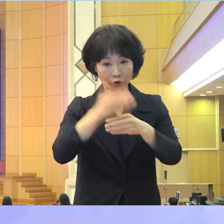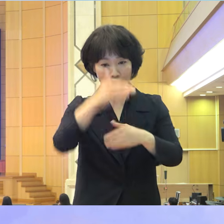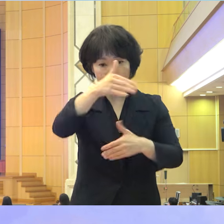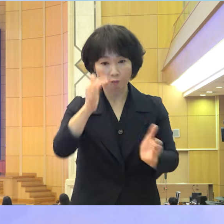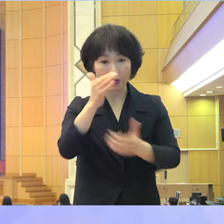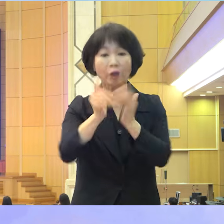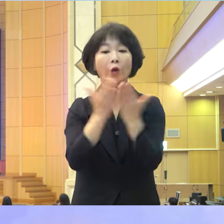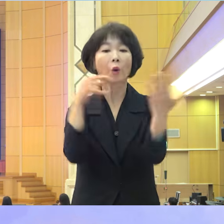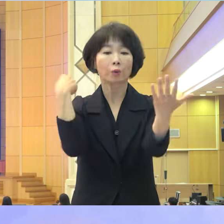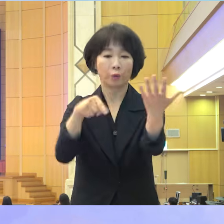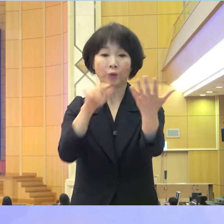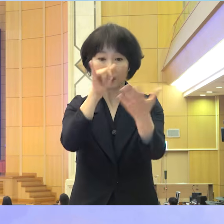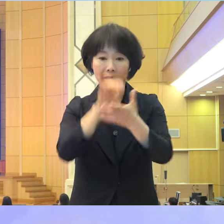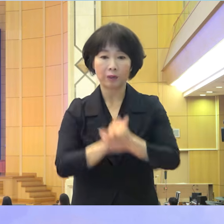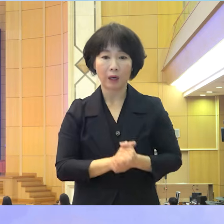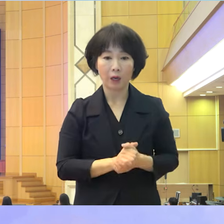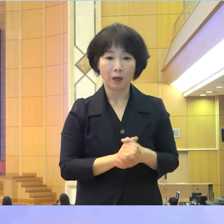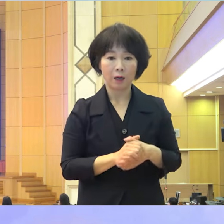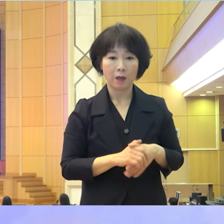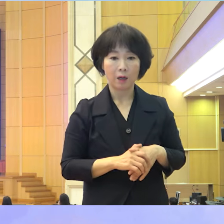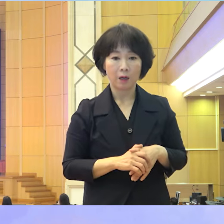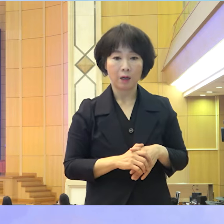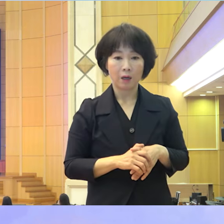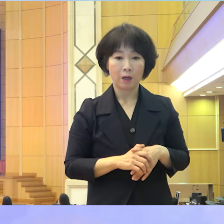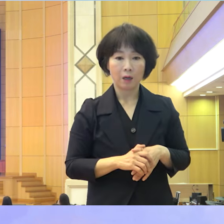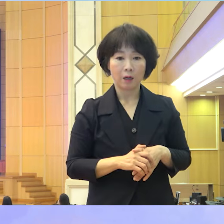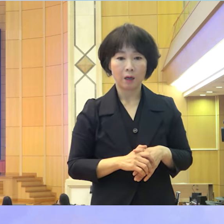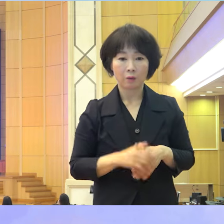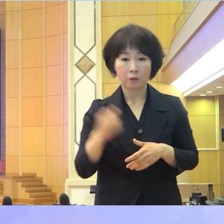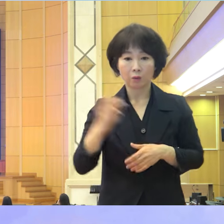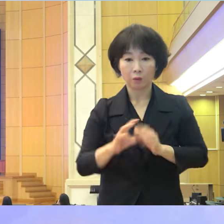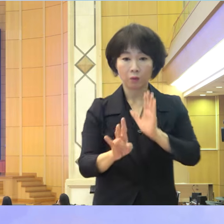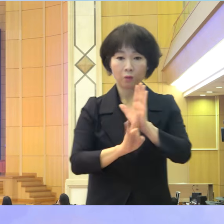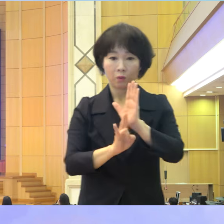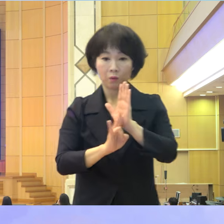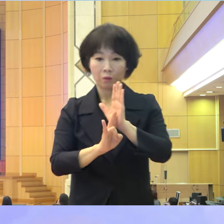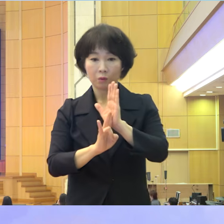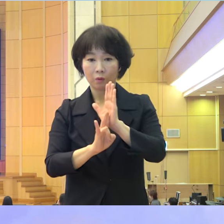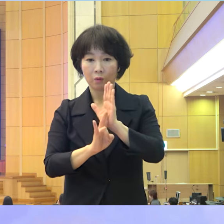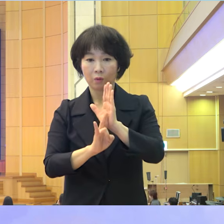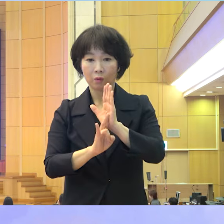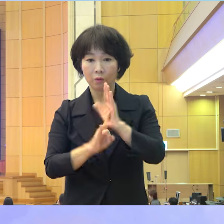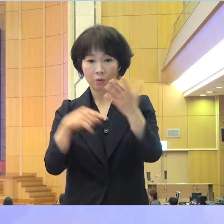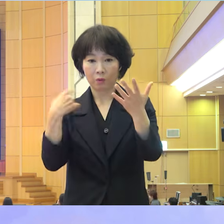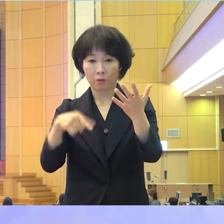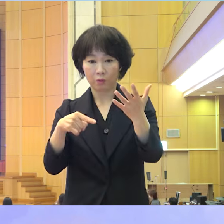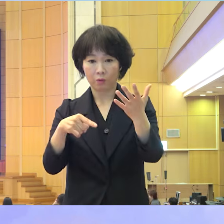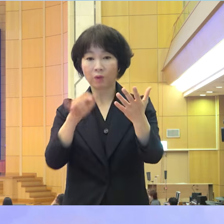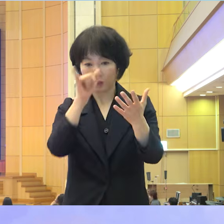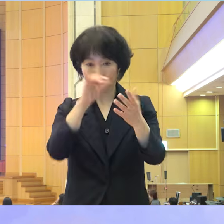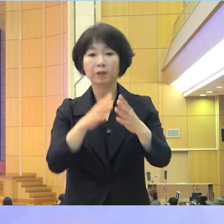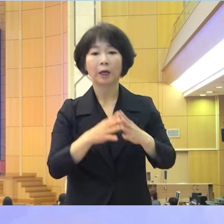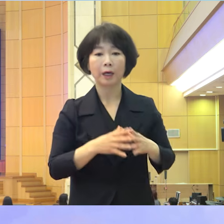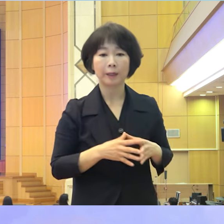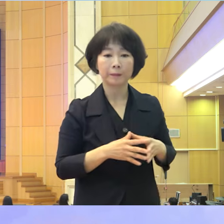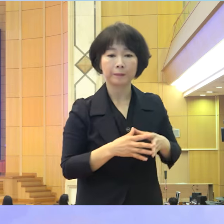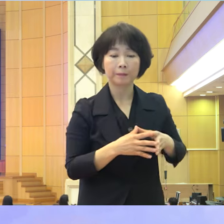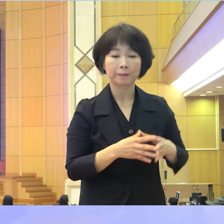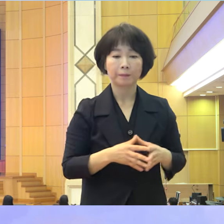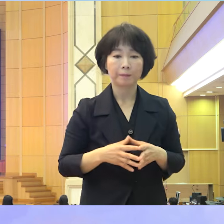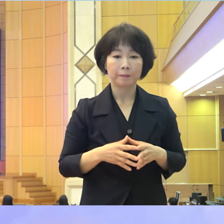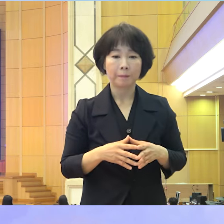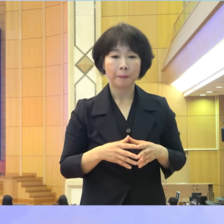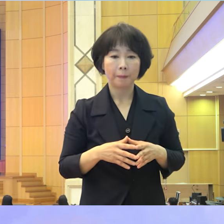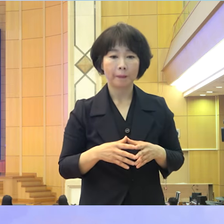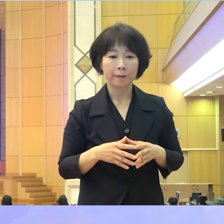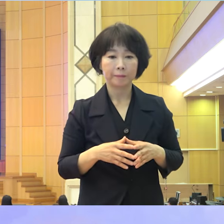교육, 그리고 고급 성경 교육 토요일 오전 오후에 시간은 동일하죠.